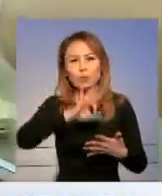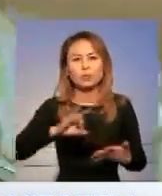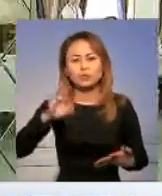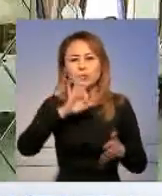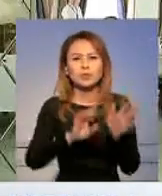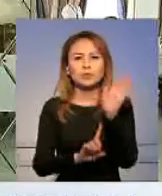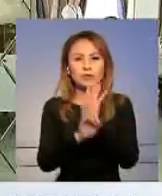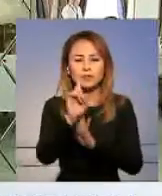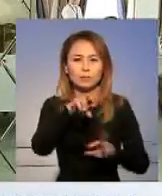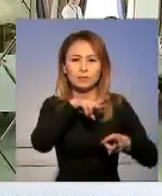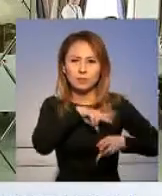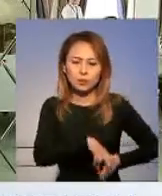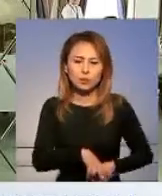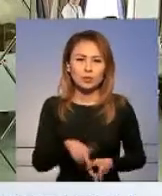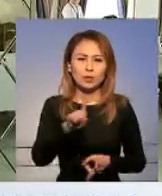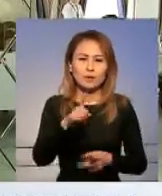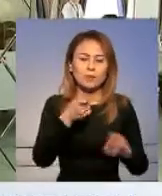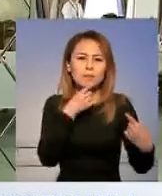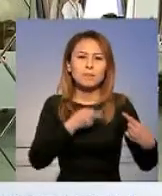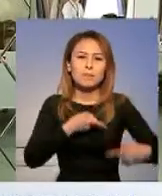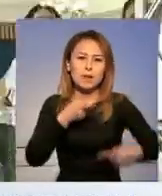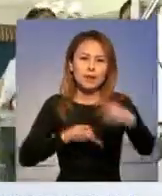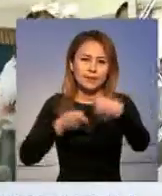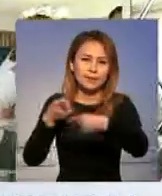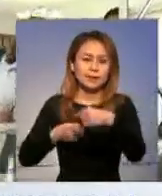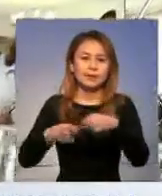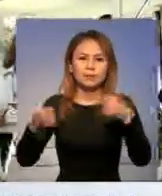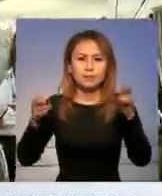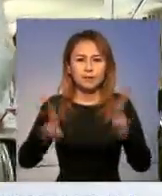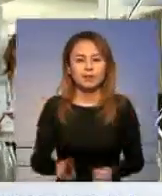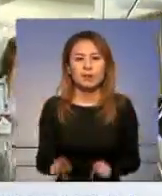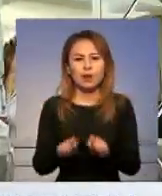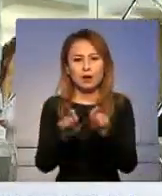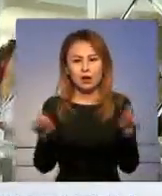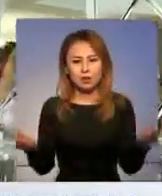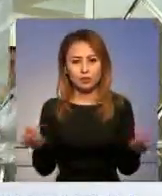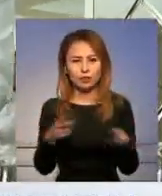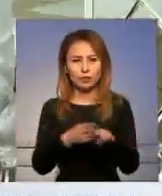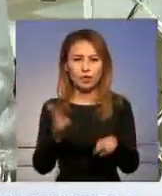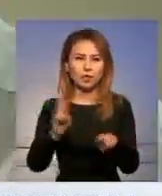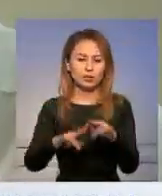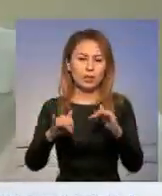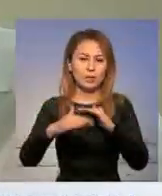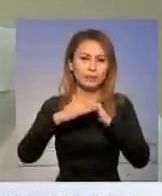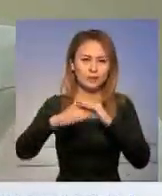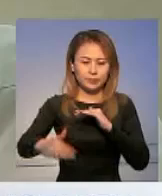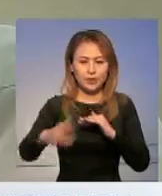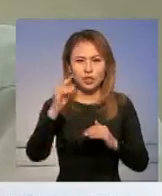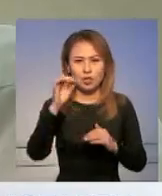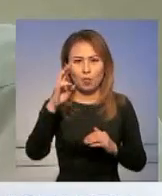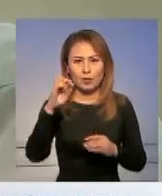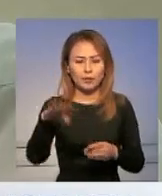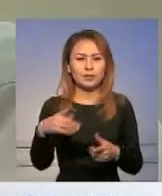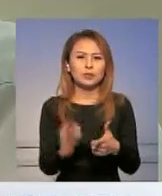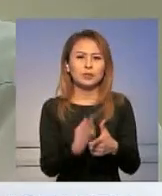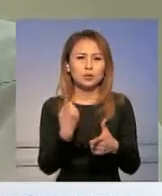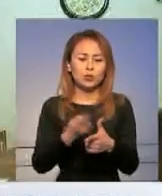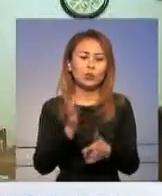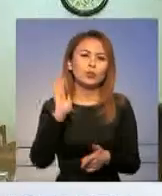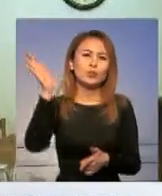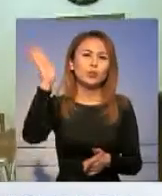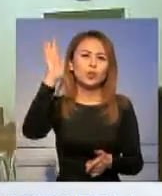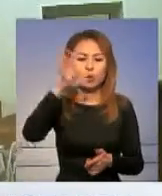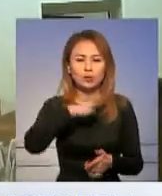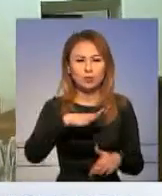арқылы еңбек нарығында бәсекеге қабілетті мамандар даярлау болып табылады. Биылғы өңірлік чемпионаттың ерекшелігі болашақ